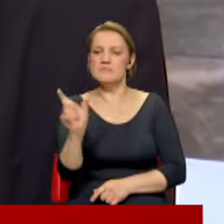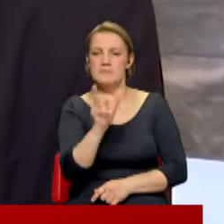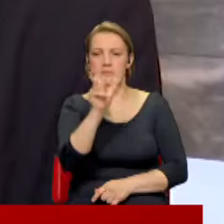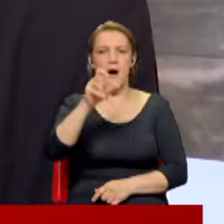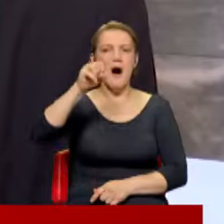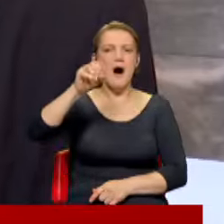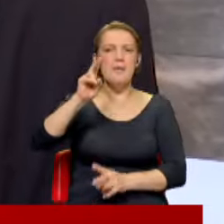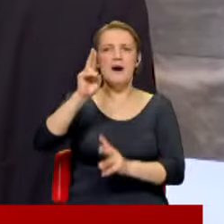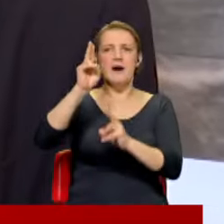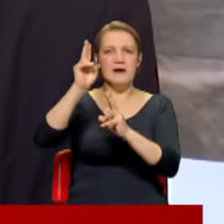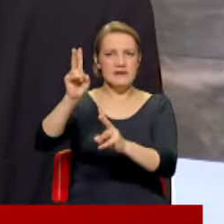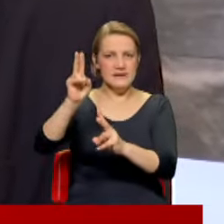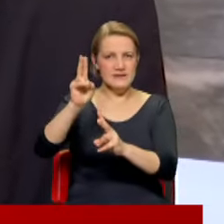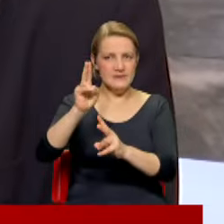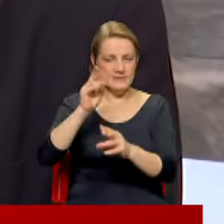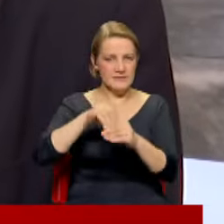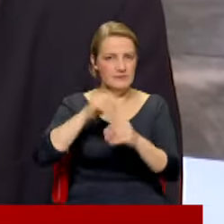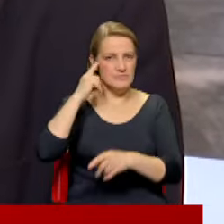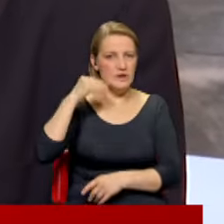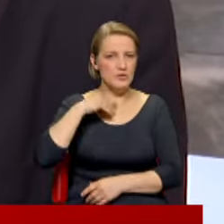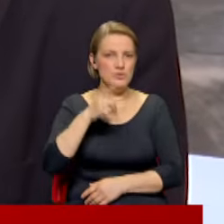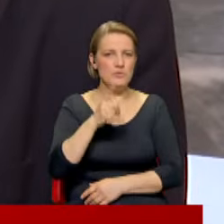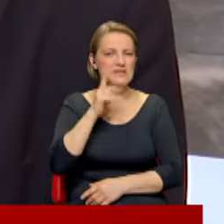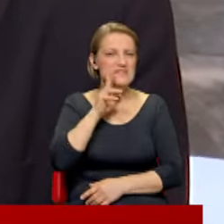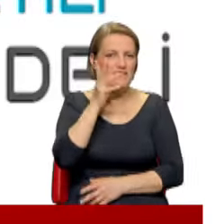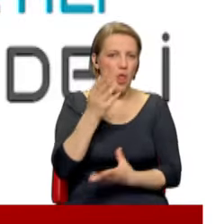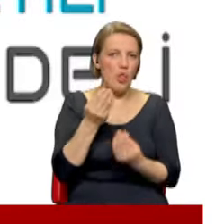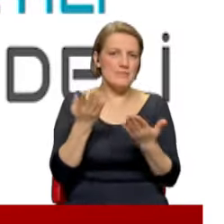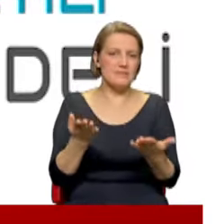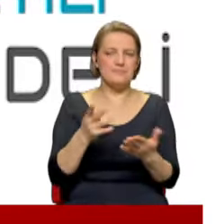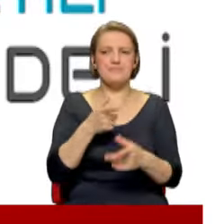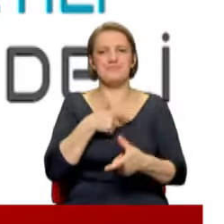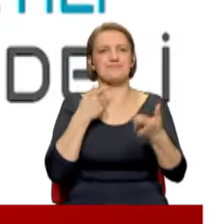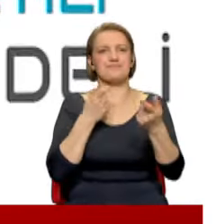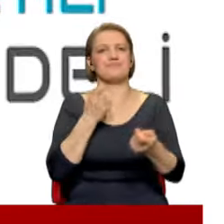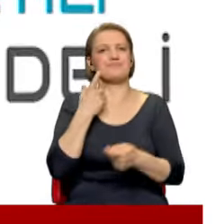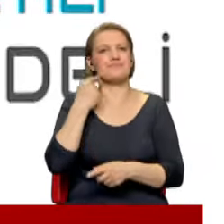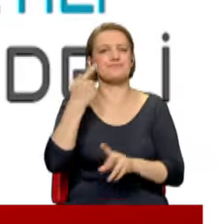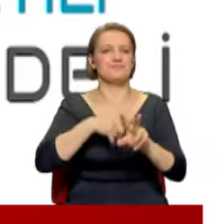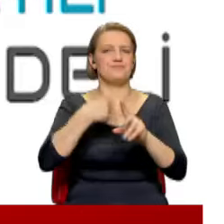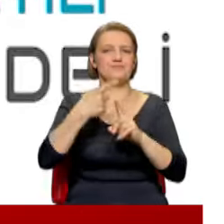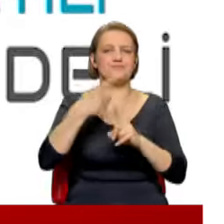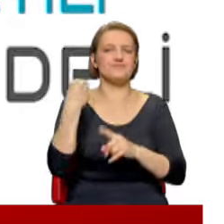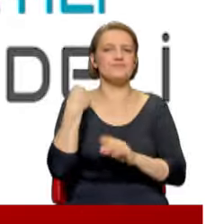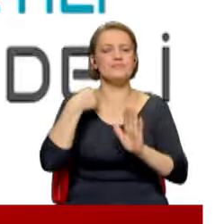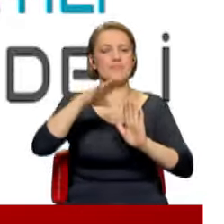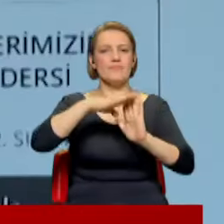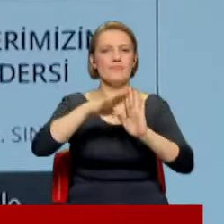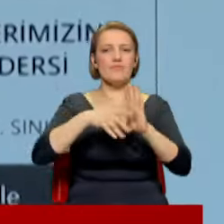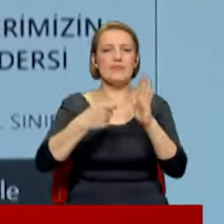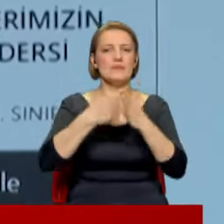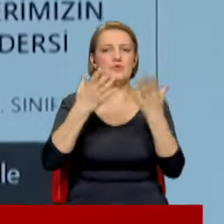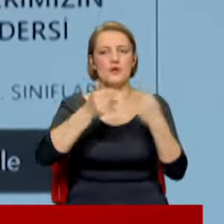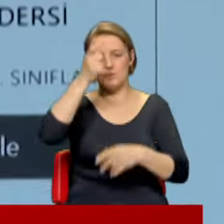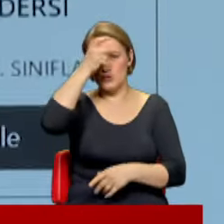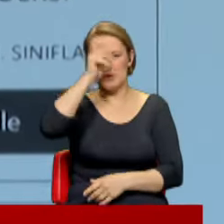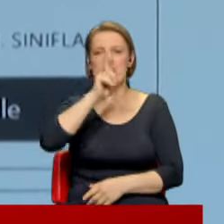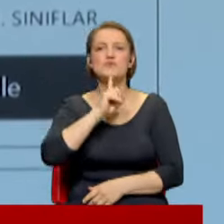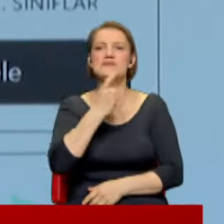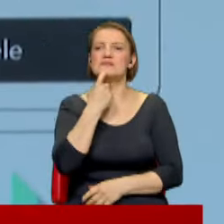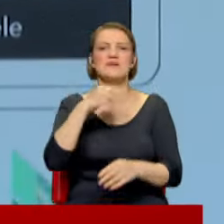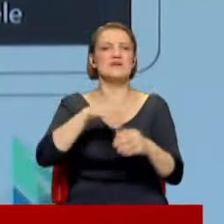Kalkınma Partisi sempatizanı mı yaratacağınızı zannediyorsunuz? Bu kadar zavallılık olabilir mi? Milli Eğitim Bakanı Yusuf Tekin yeni müfredatında ismi olan Türkiye